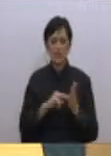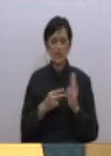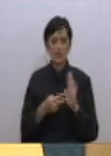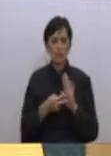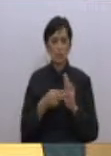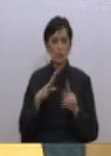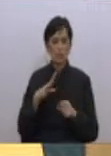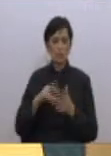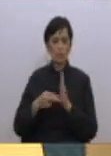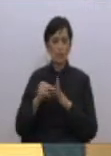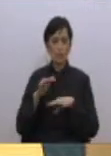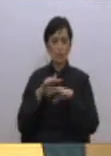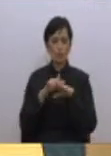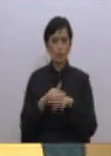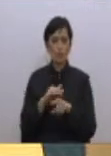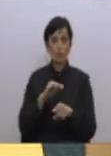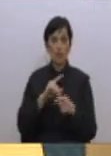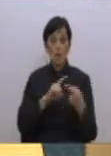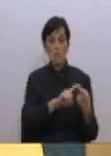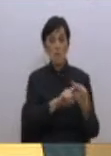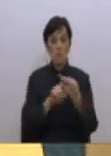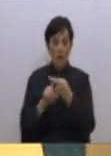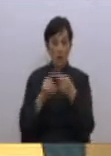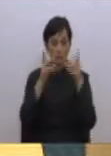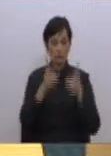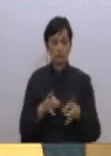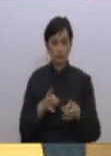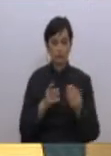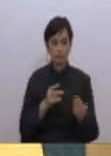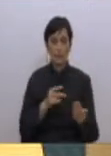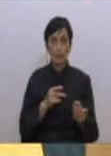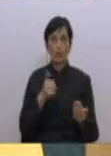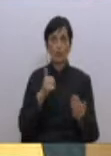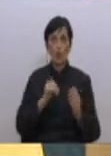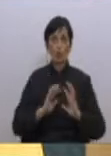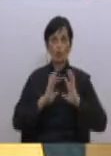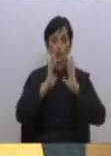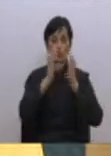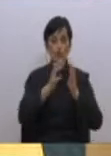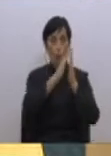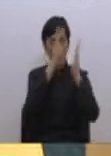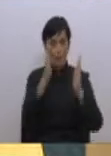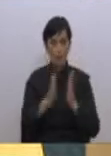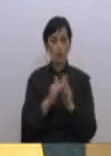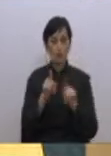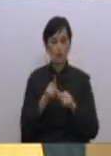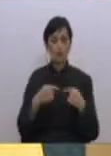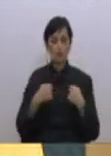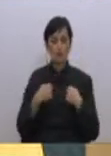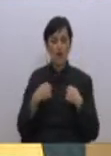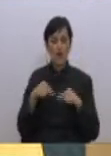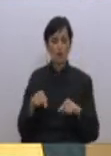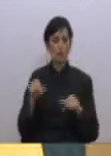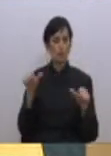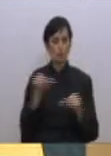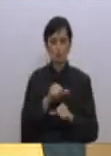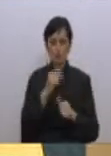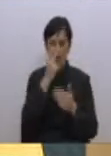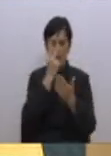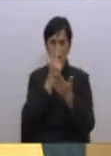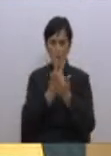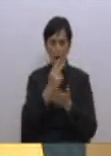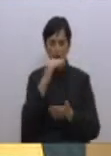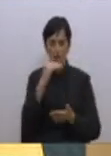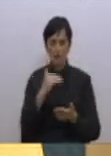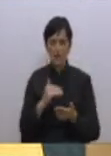ბიუჯეტი, მოხდა პანდემია და როგორც თელსოში ჩვენთანაც ძალიან ცუდი მაჩვენებლებით